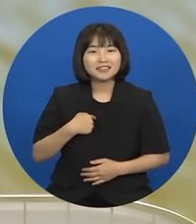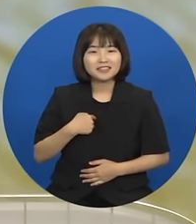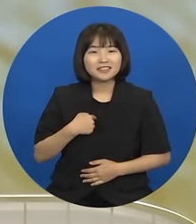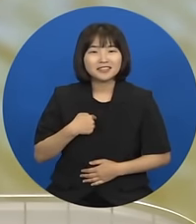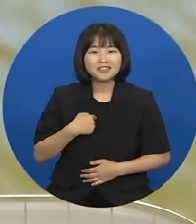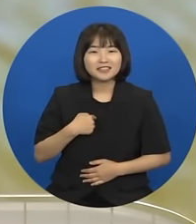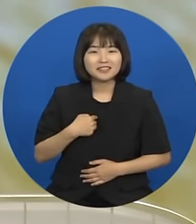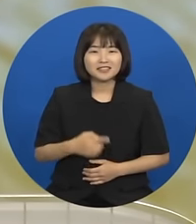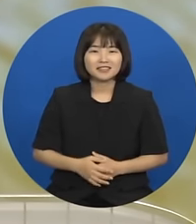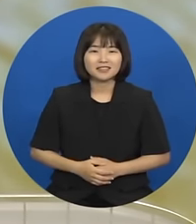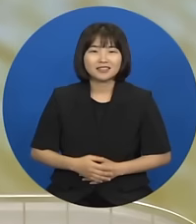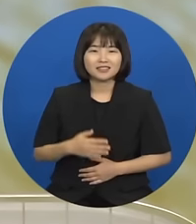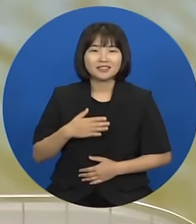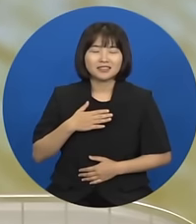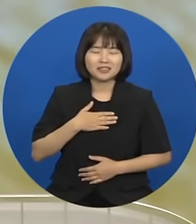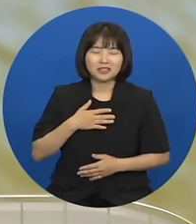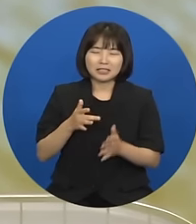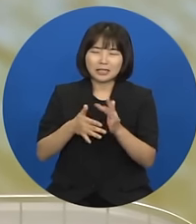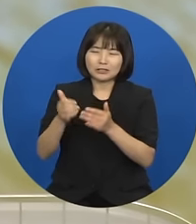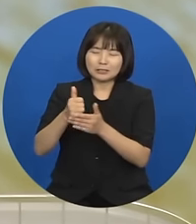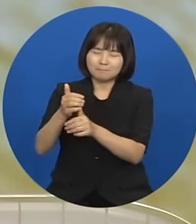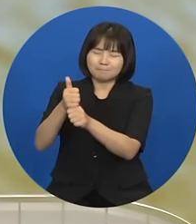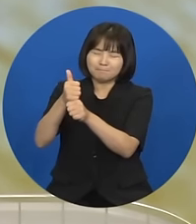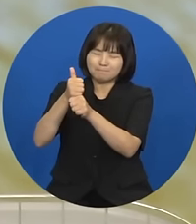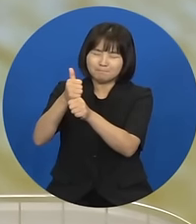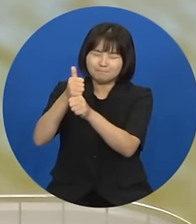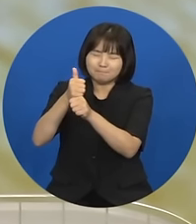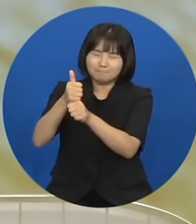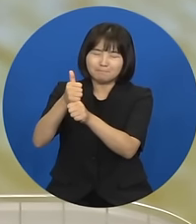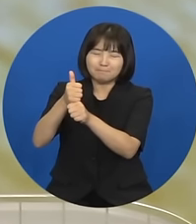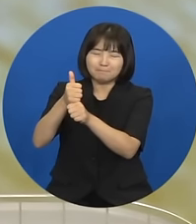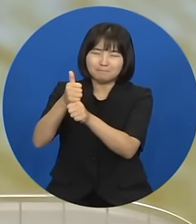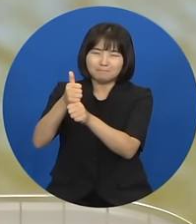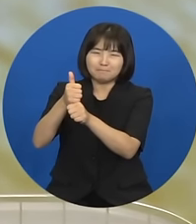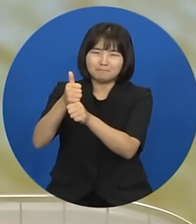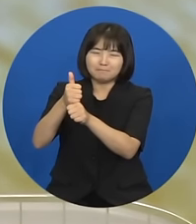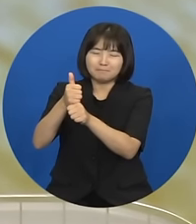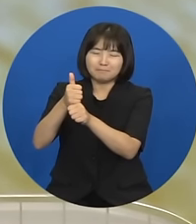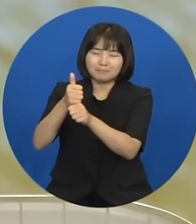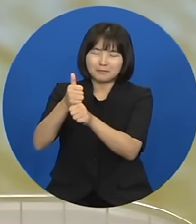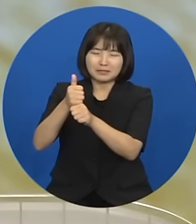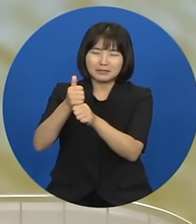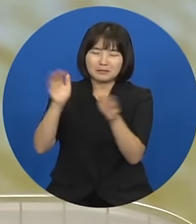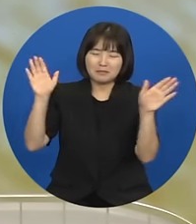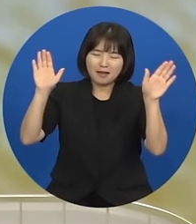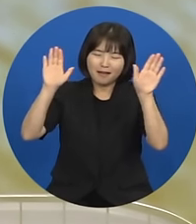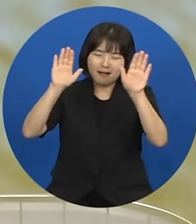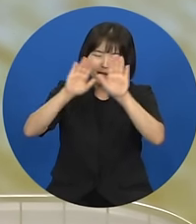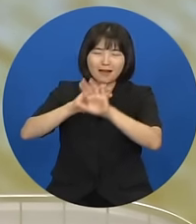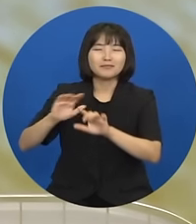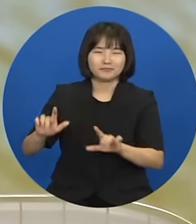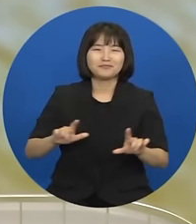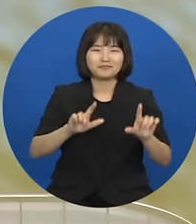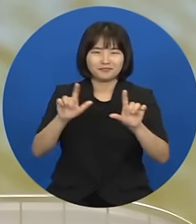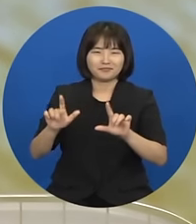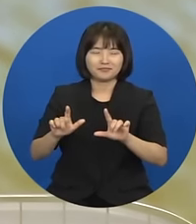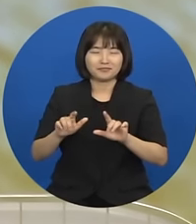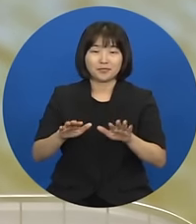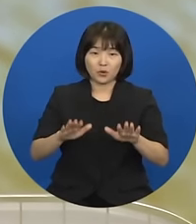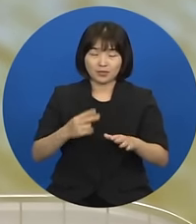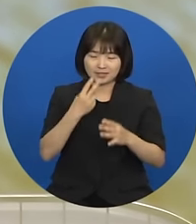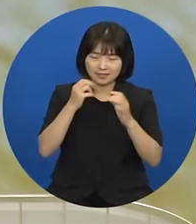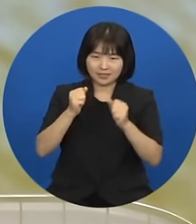저는 정말 예수님을 붙잡을 수밖에 없는 길고 긴 밤을 보냈습니다. 오늘